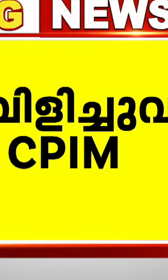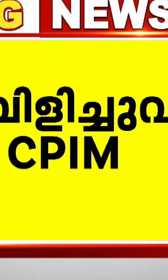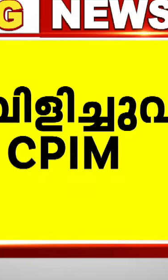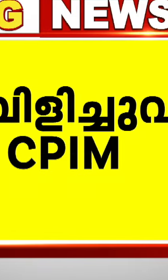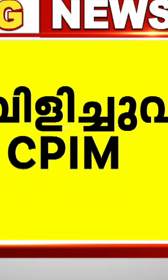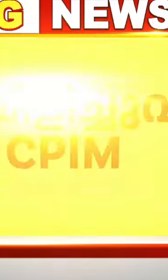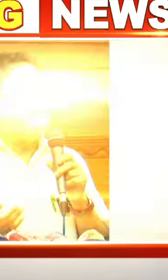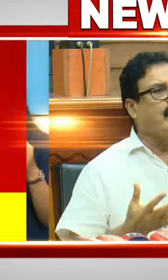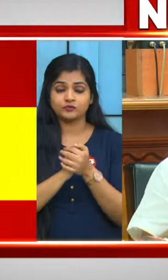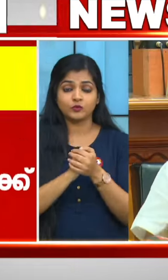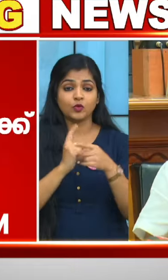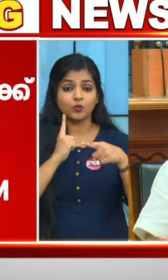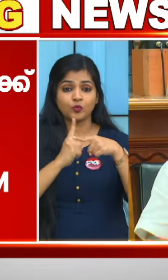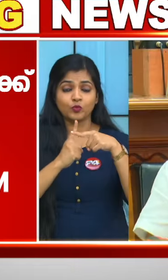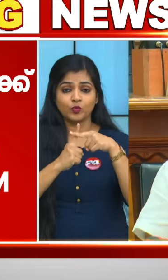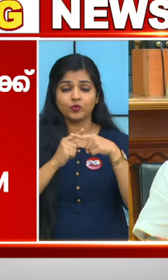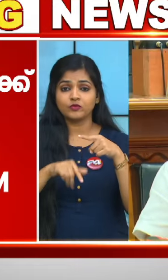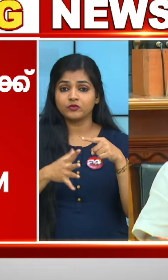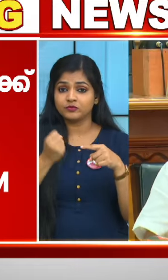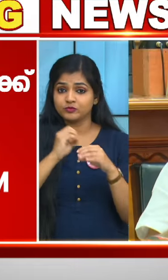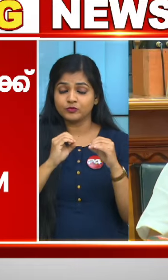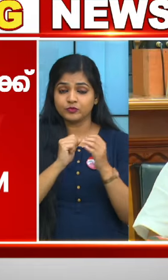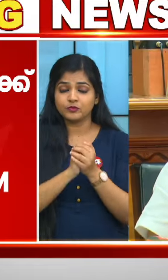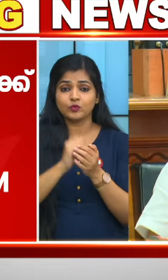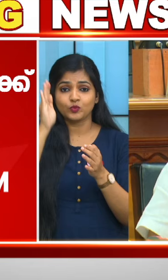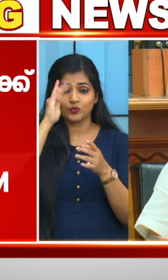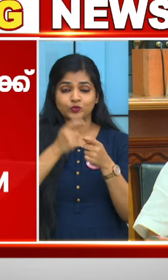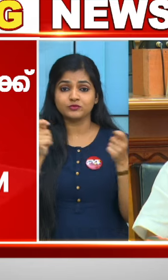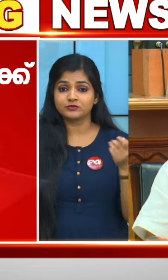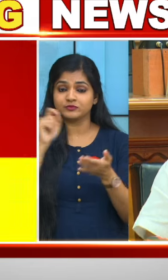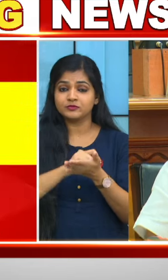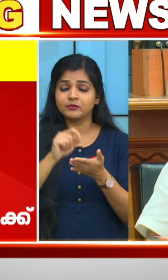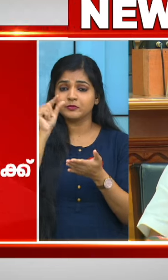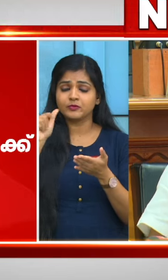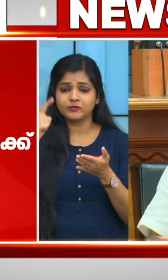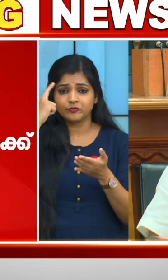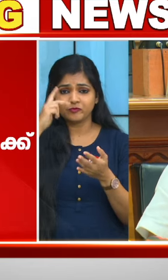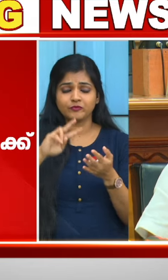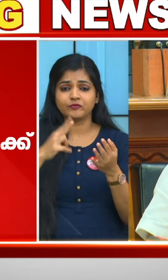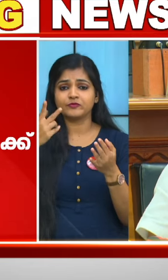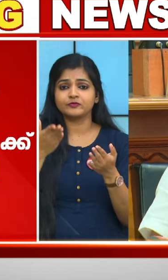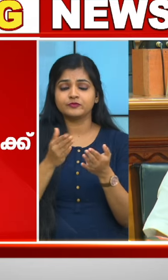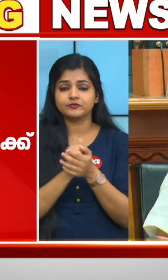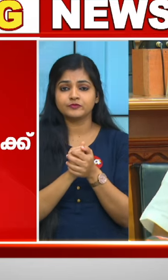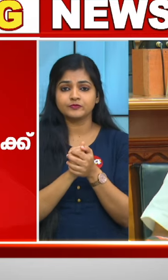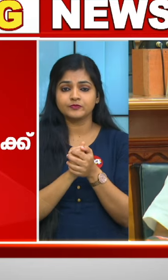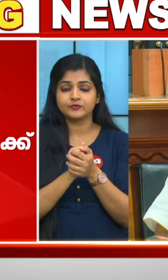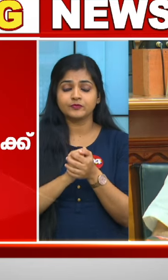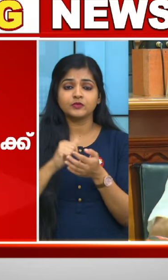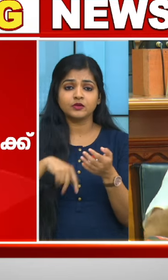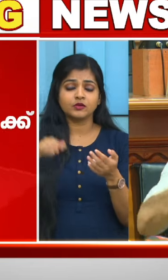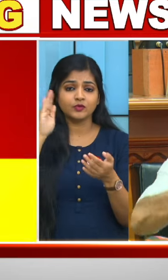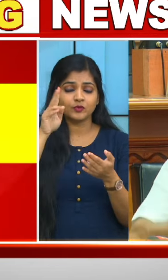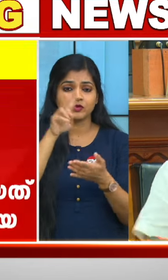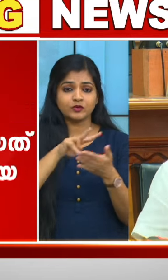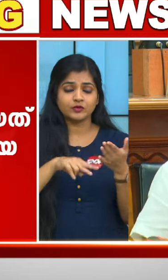പോസിറ്റീവായിട്ട് എടുത്തില്ലെങ്കിൽ അത് നമുക്കത് പത്രത്തിന് അത് എഴുതുന്ന ആൾക്കാർക്ക് പോലും മാനസികമായിട്ടൊരു ബുദ്ധിമുട്ടുണ്ടാവില്ലേ? കേൾക്കുന്നവർക്കുണ്ടാവില്ലേ?